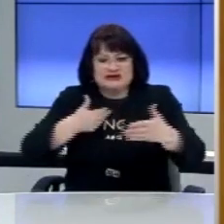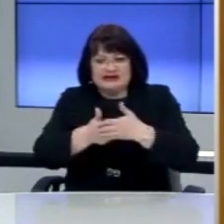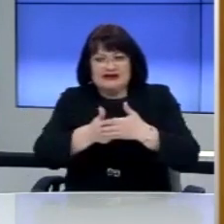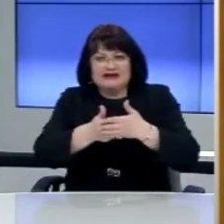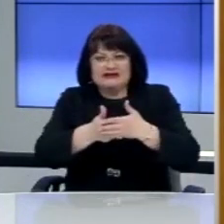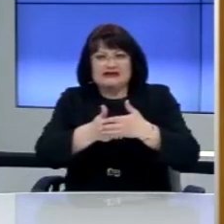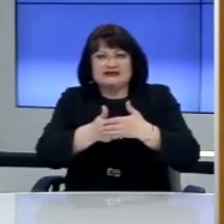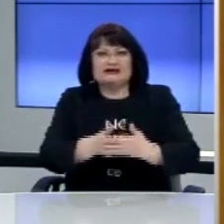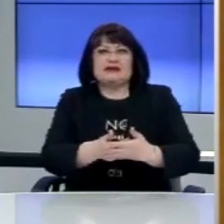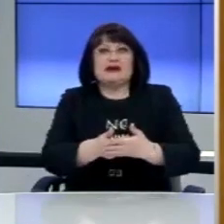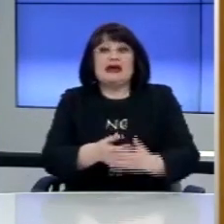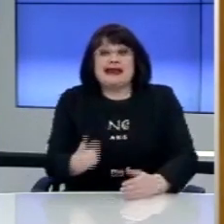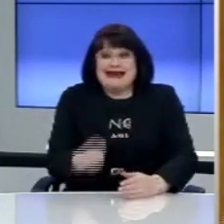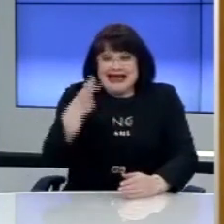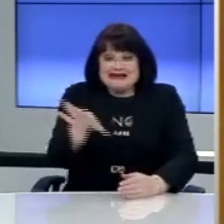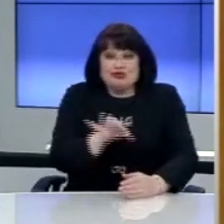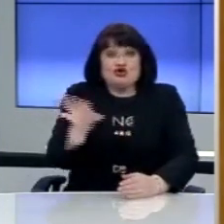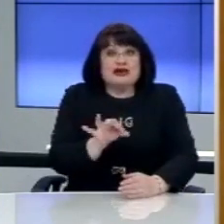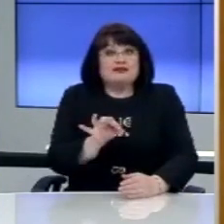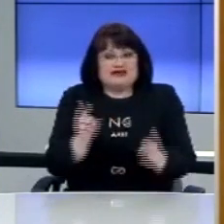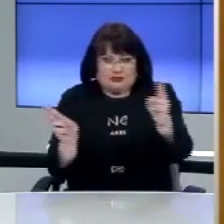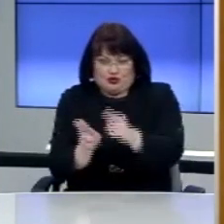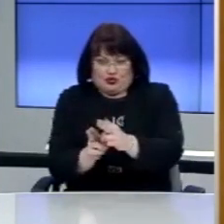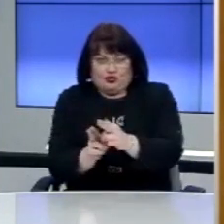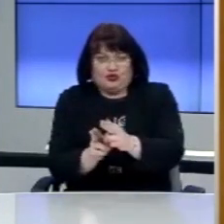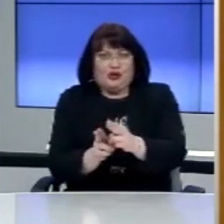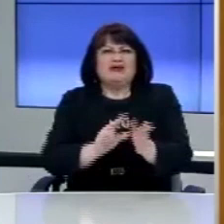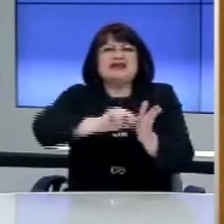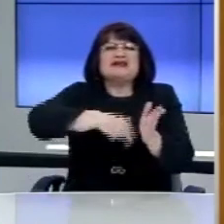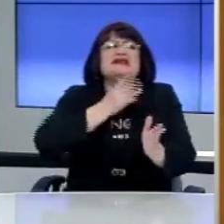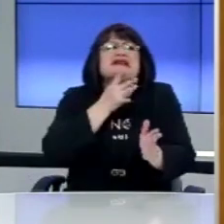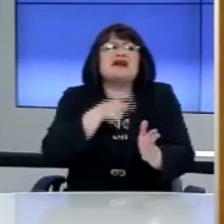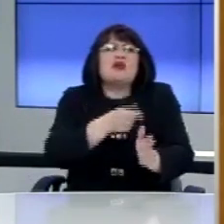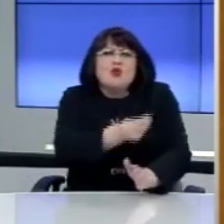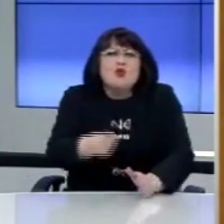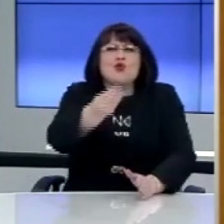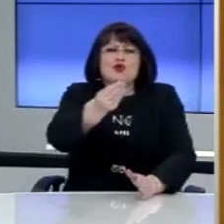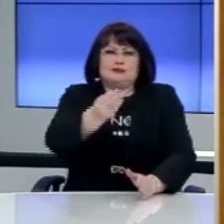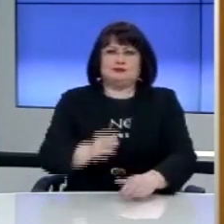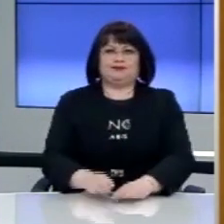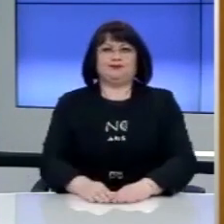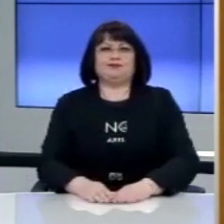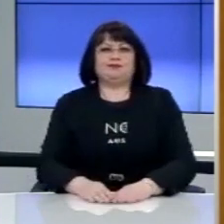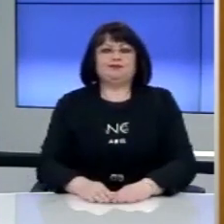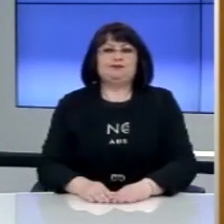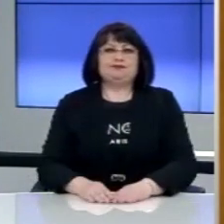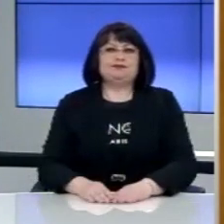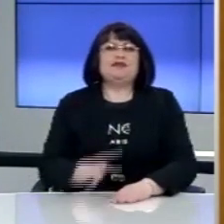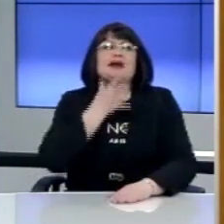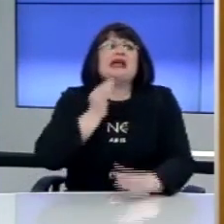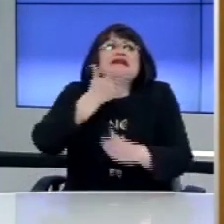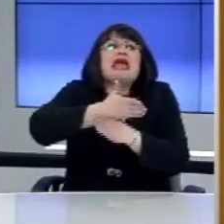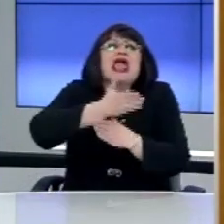τις νέες προσλήψεις, τις σταθερές εργασιακές σχέσεις. Η εκτείναξη της